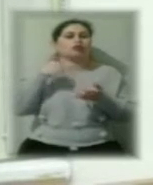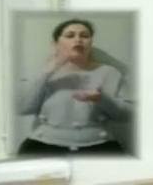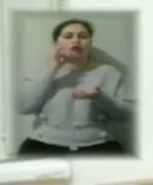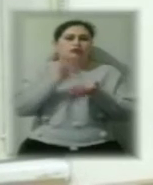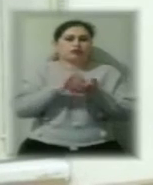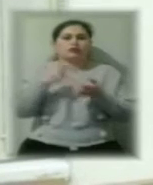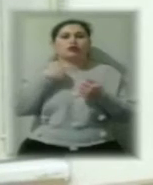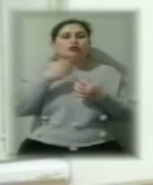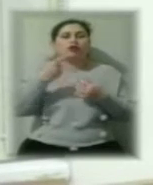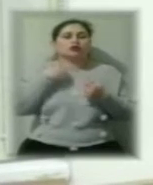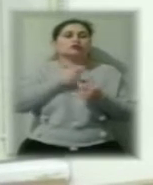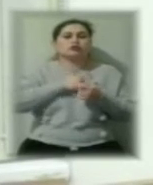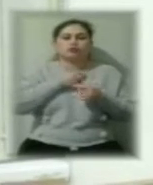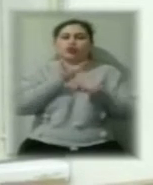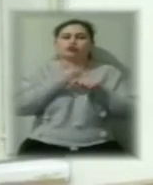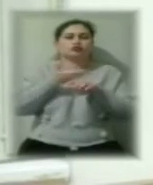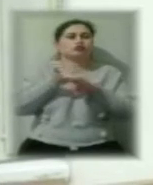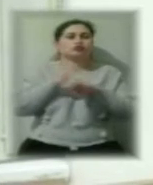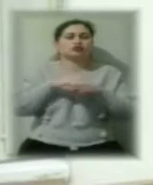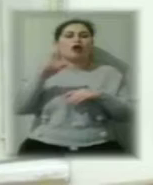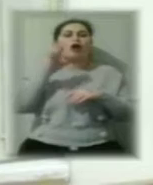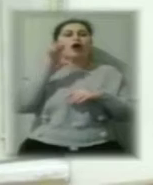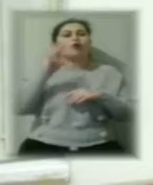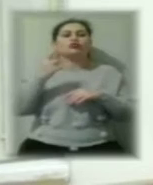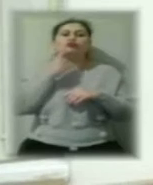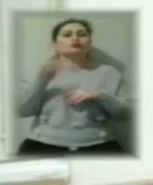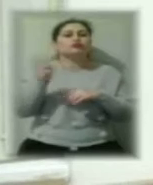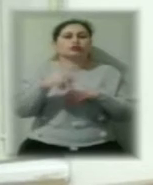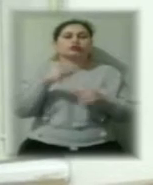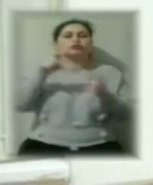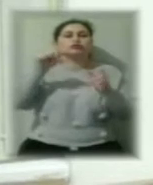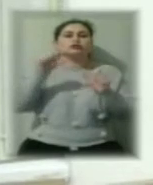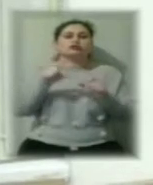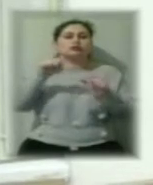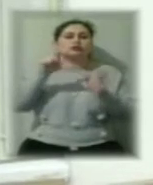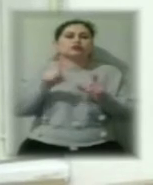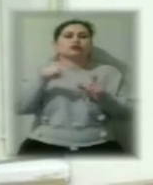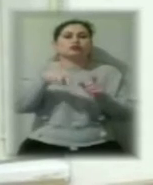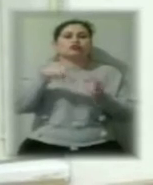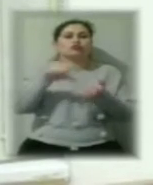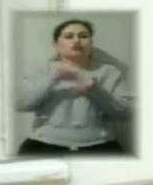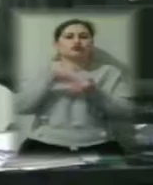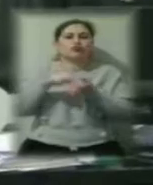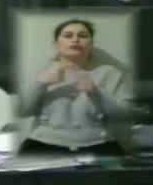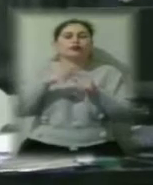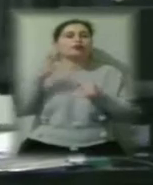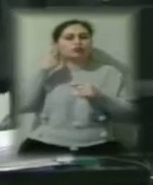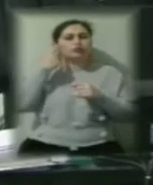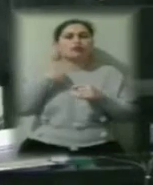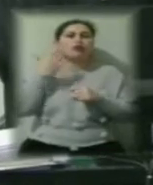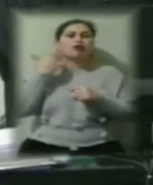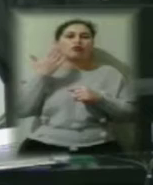цей тягар. А він, йому тяжко сидіти, да, зараз. Мені легко, скажіть мені. Після